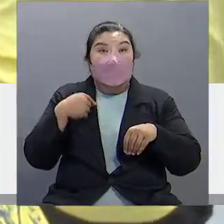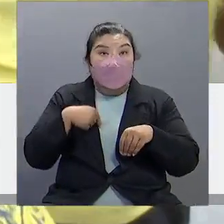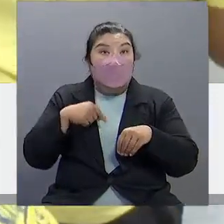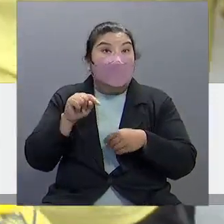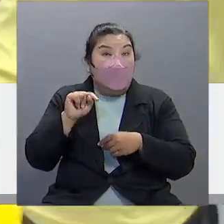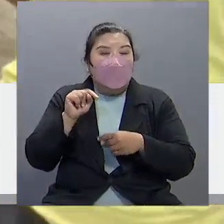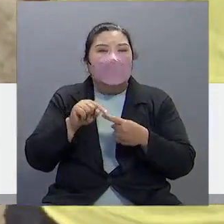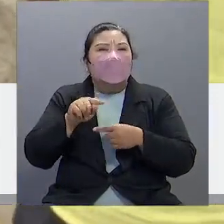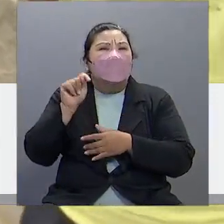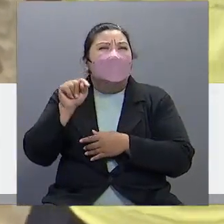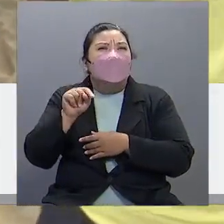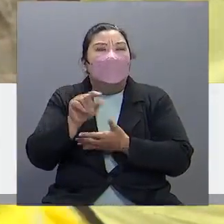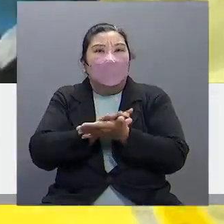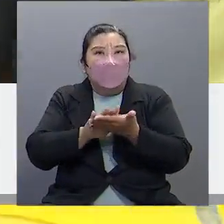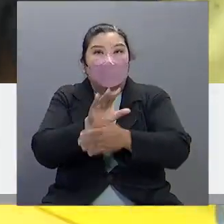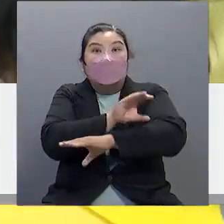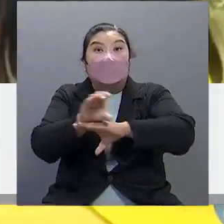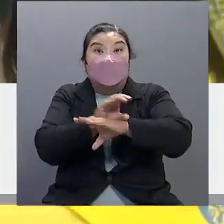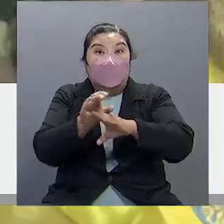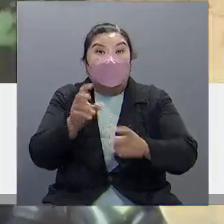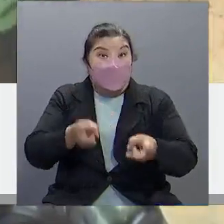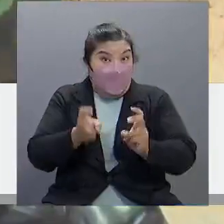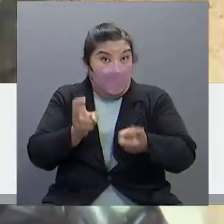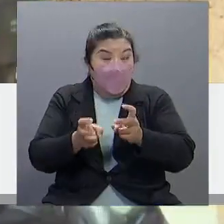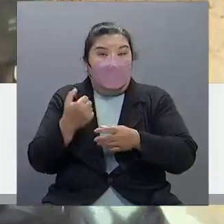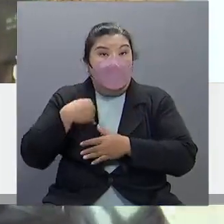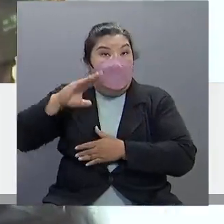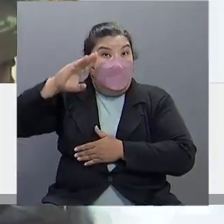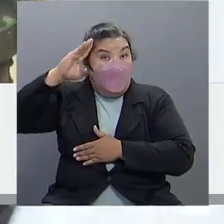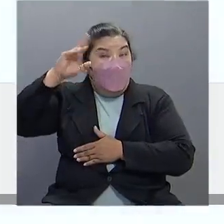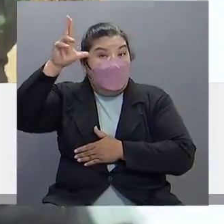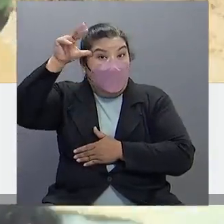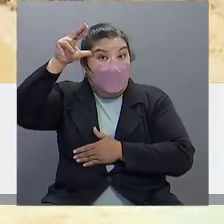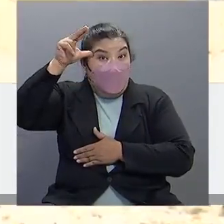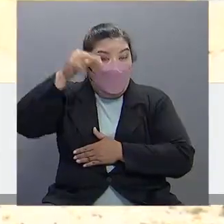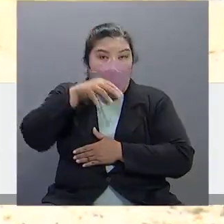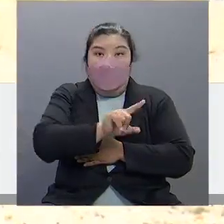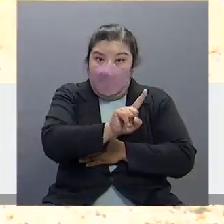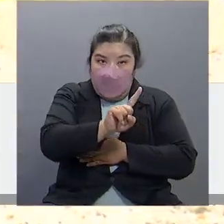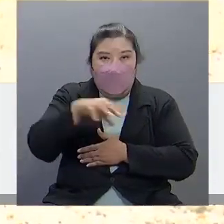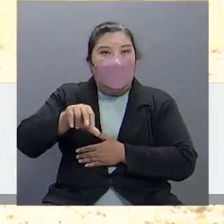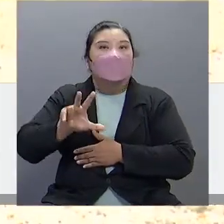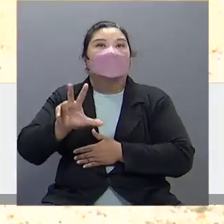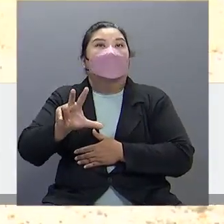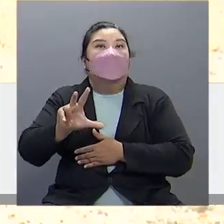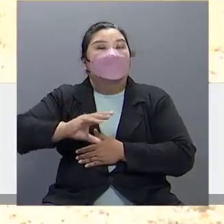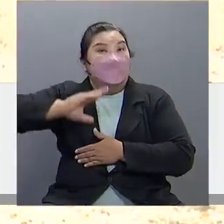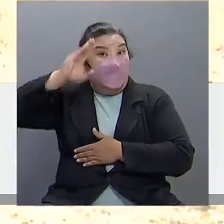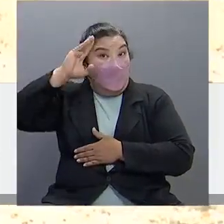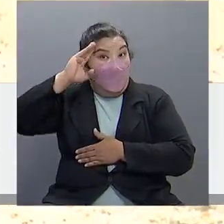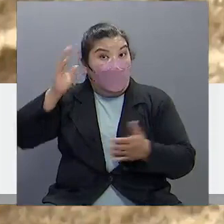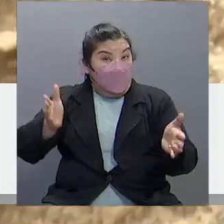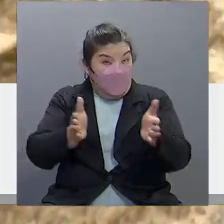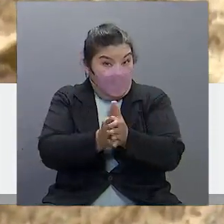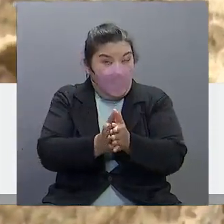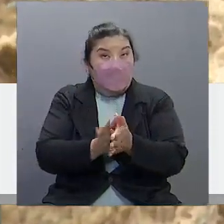ำลังพลจากกองพันทหารม้าที่1และที่3กรมทหารม้าที่1รักษาพระองค์กองทัพบกนะคะเดินทางมาร่วมกับทางเจ้าหน้า